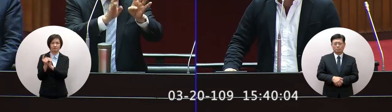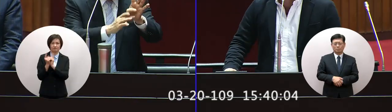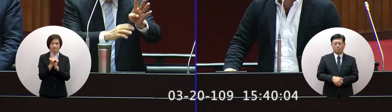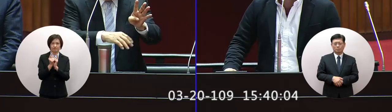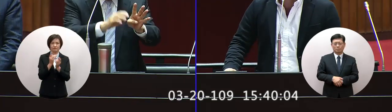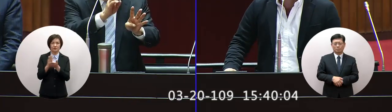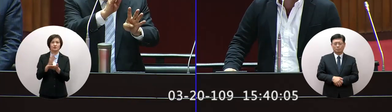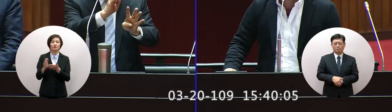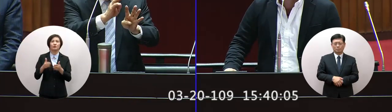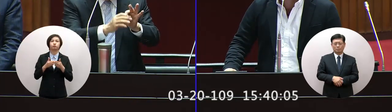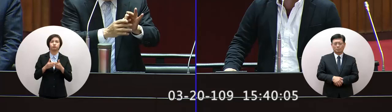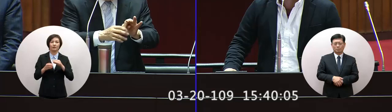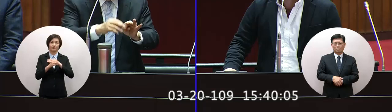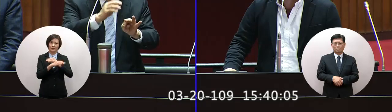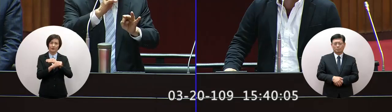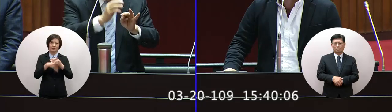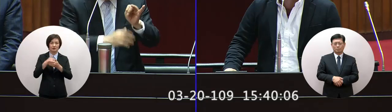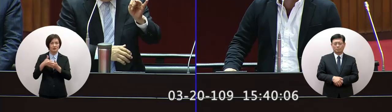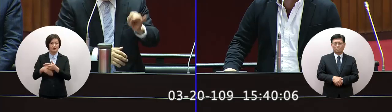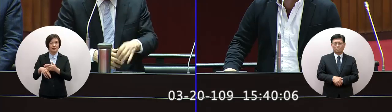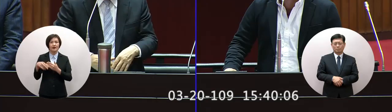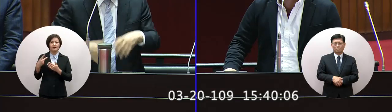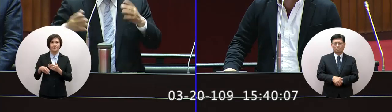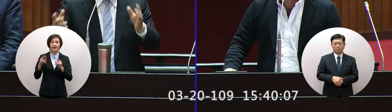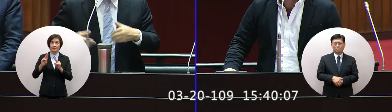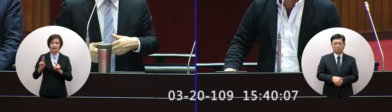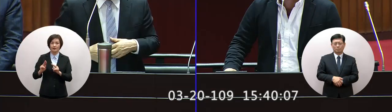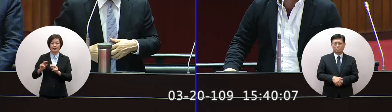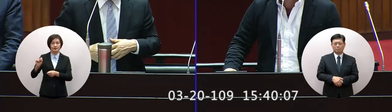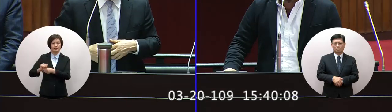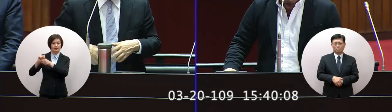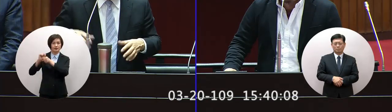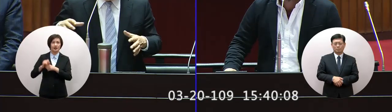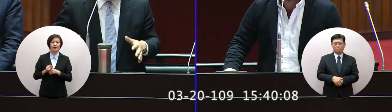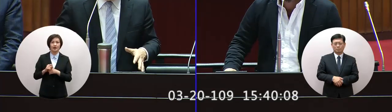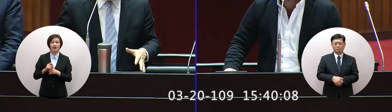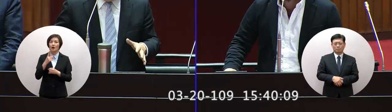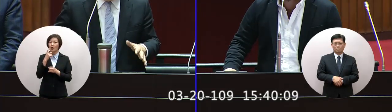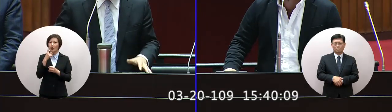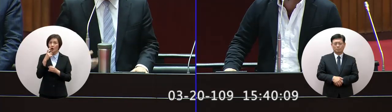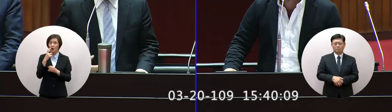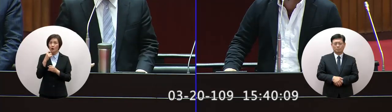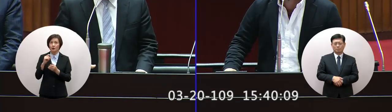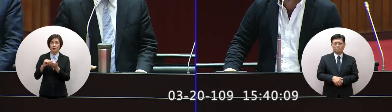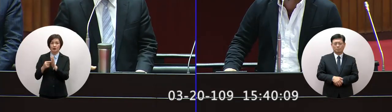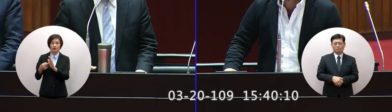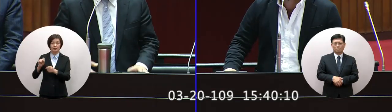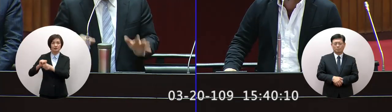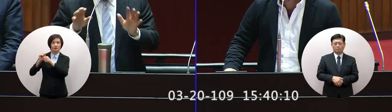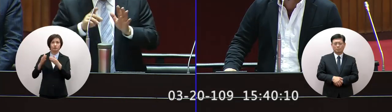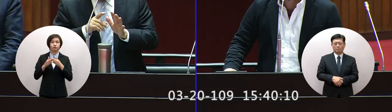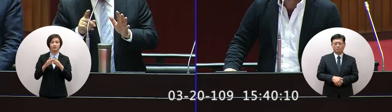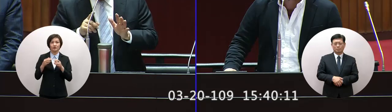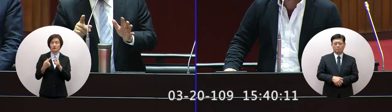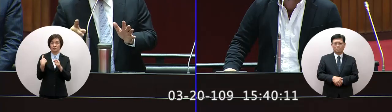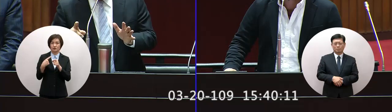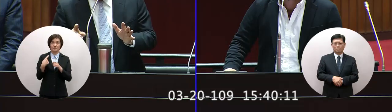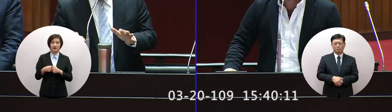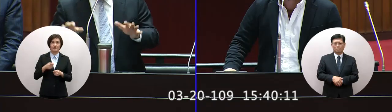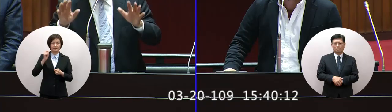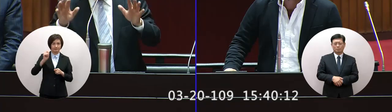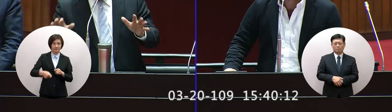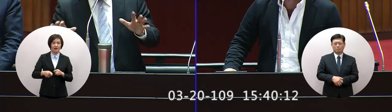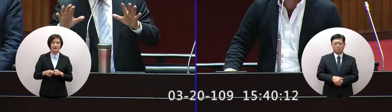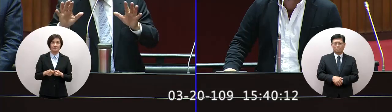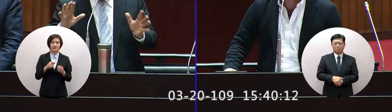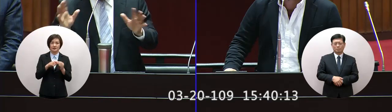怎么样减碳、增气、展绿？去年八月我才核定这